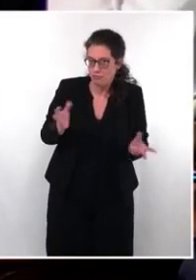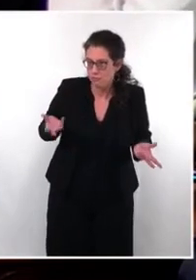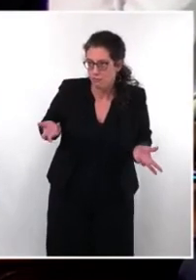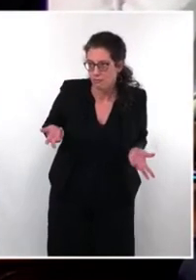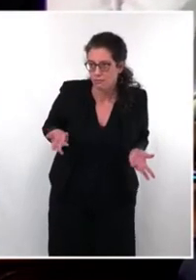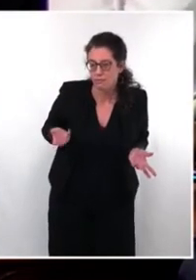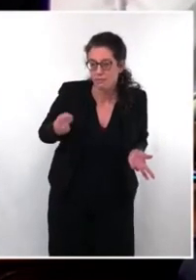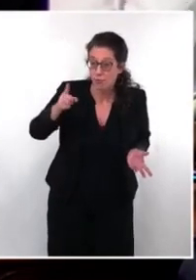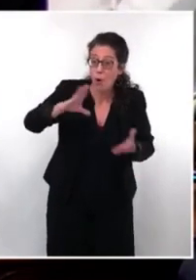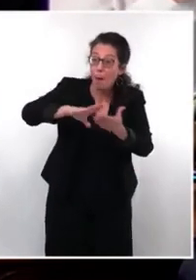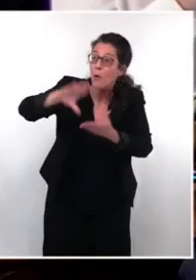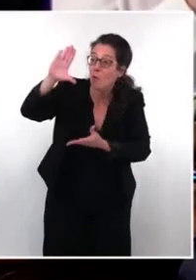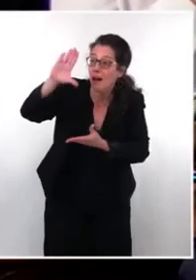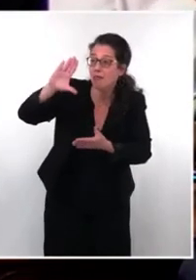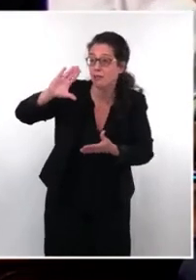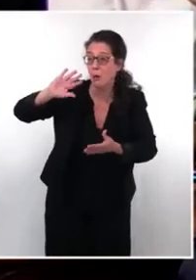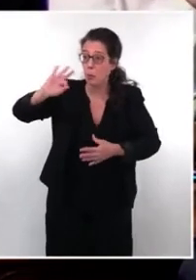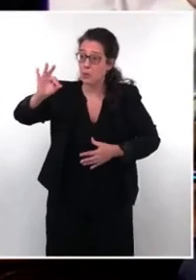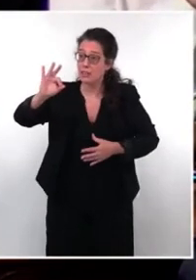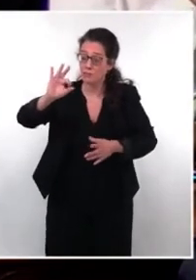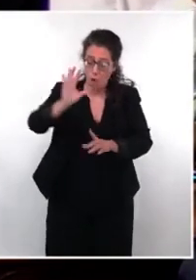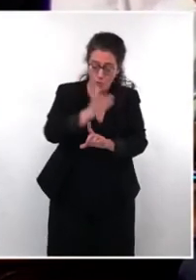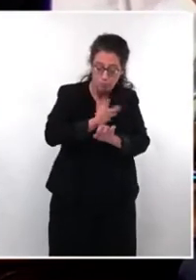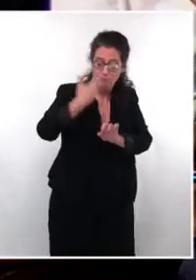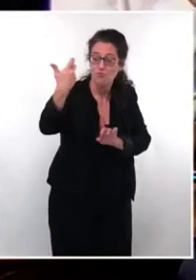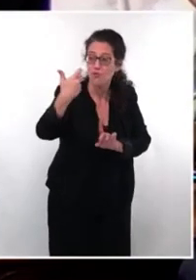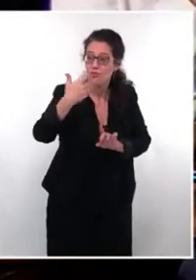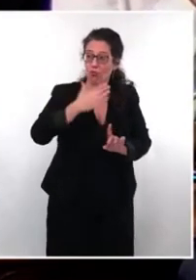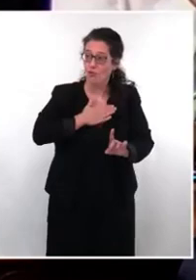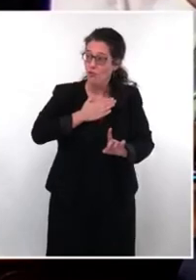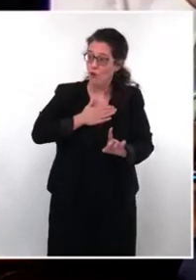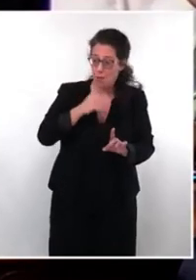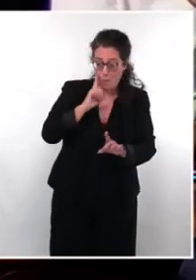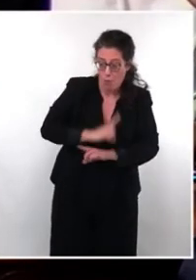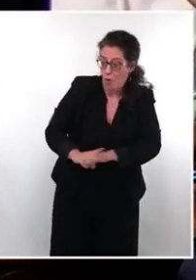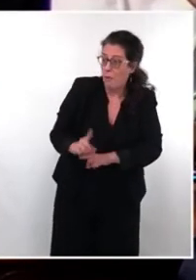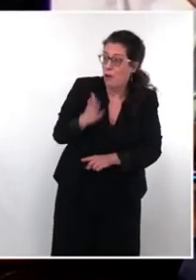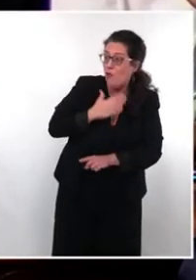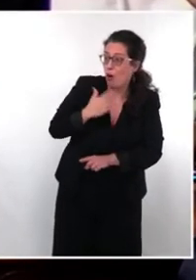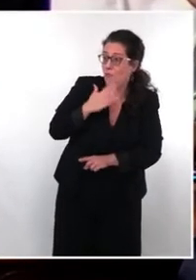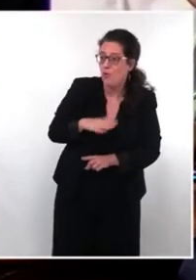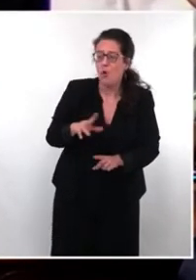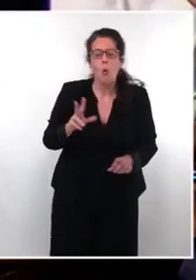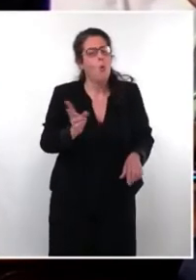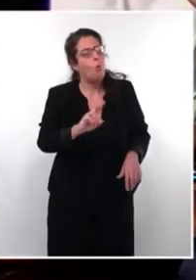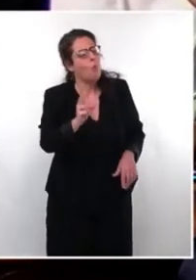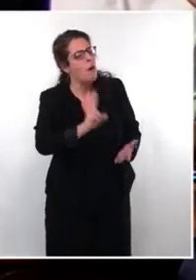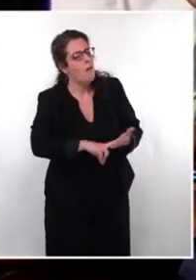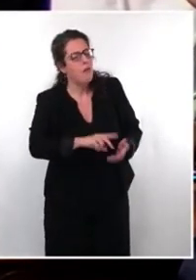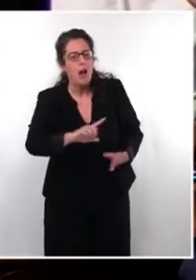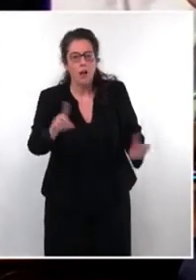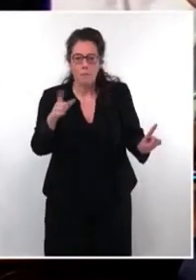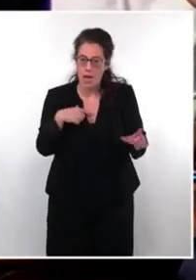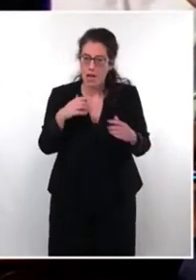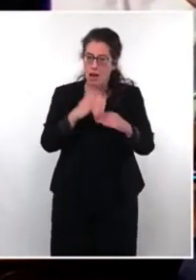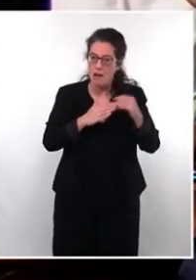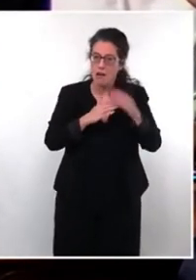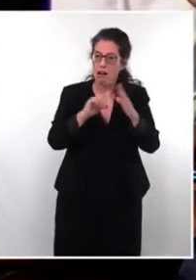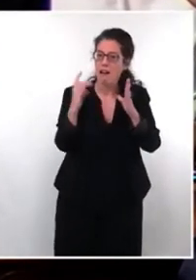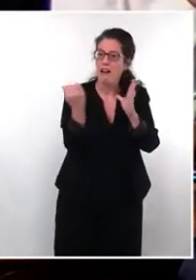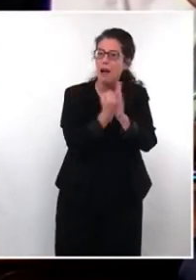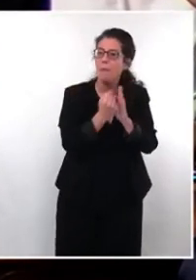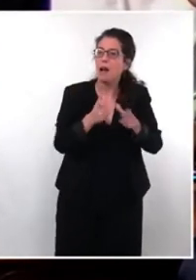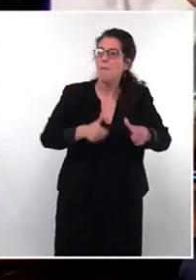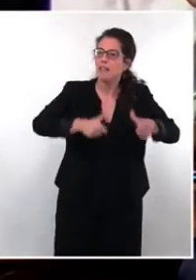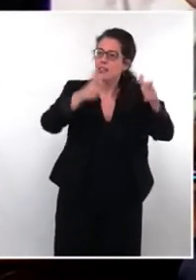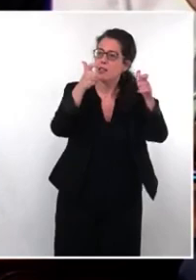avez tenu des promesses qui étaient les nôtres, mais pourquoi pas, on les soutient. C'est pas vrai. Et en l'occurrence, le label bâtiment frugal, qui est une de vos promesses,